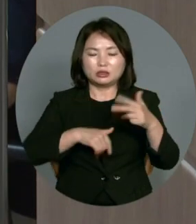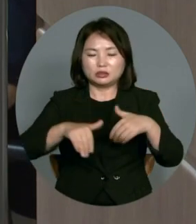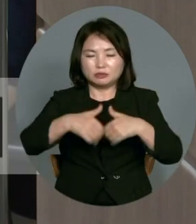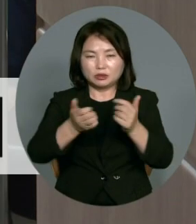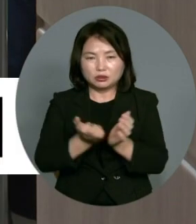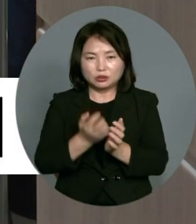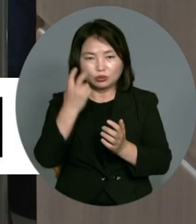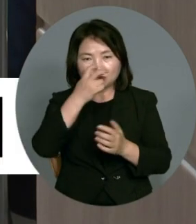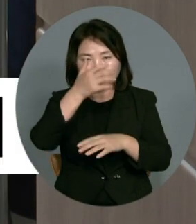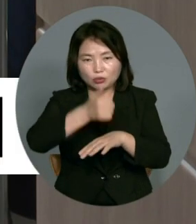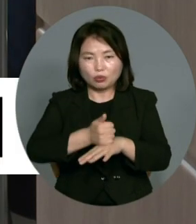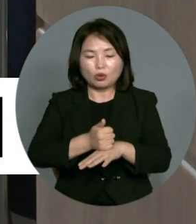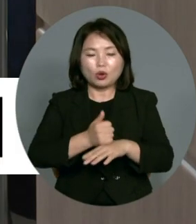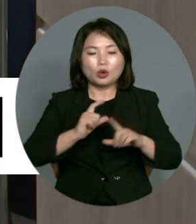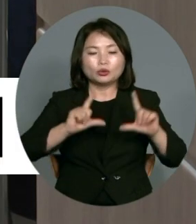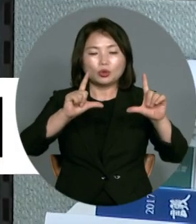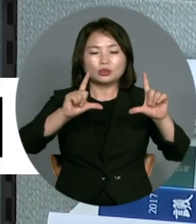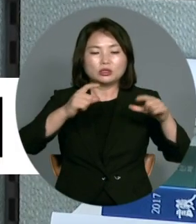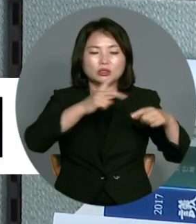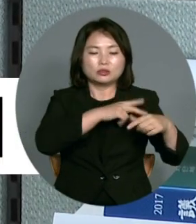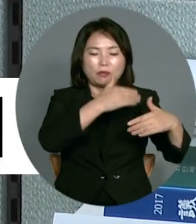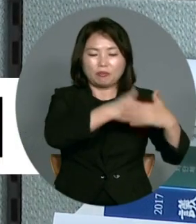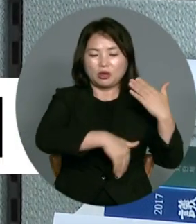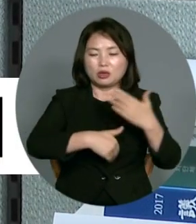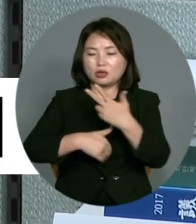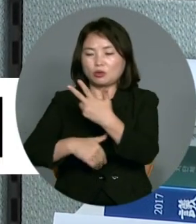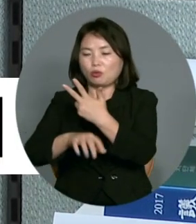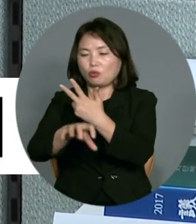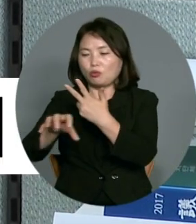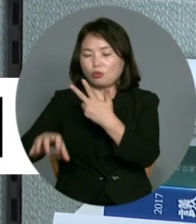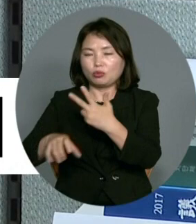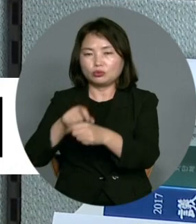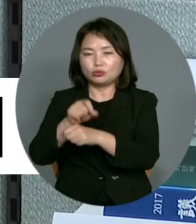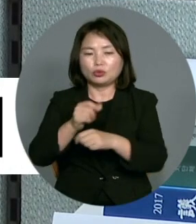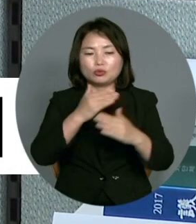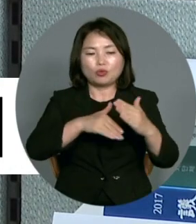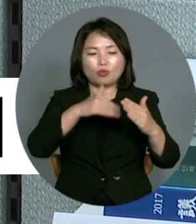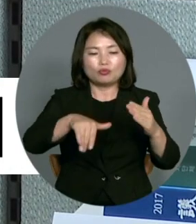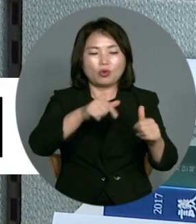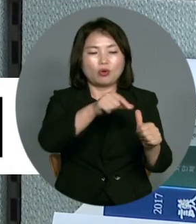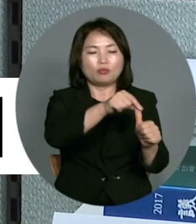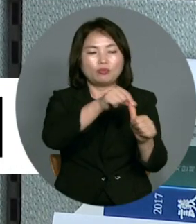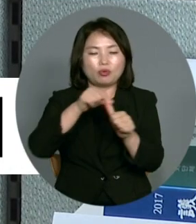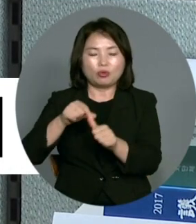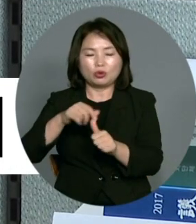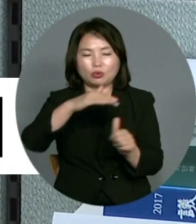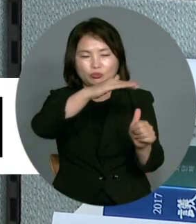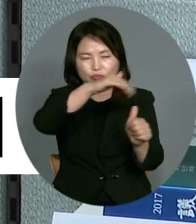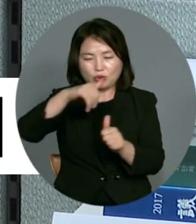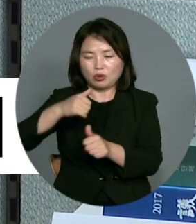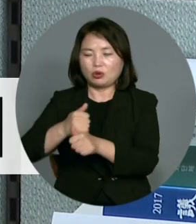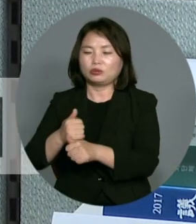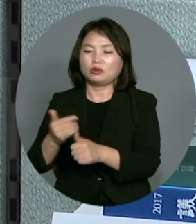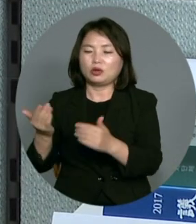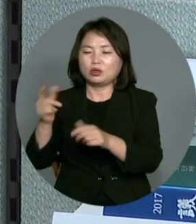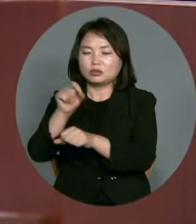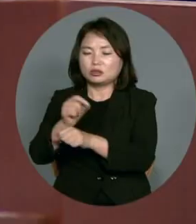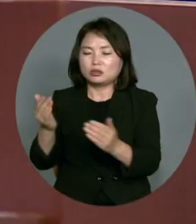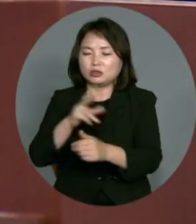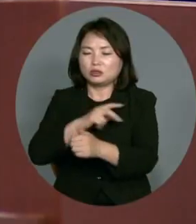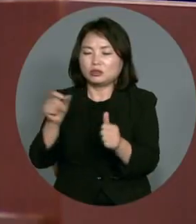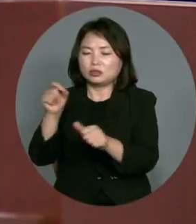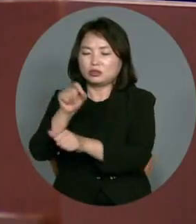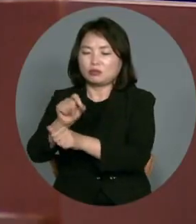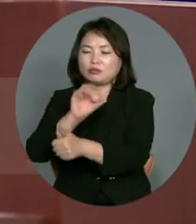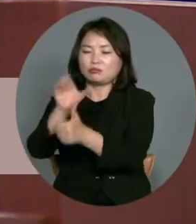조사한 결과 동부 우회를 제외한 7곳 의회사무국 이 여전히 국 인천 파견 공무원 으로 채워져 있었습니다